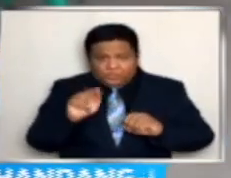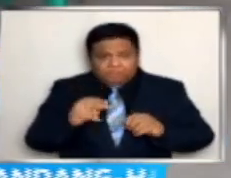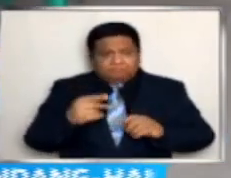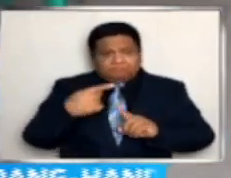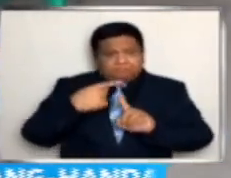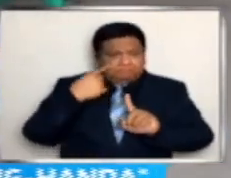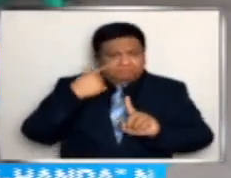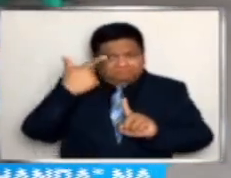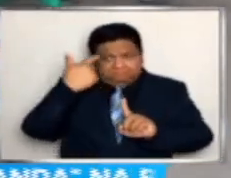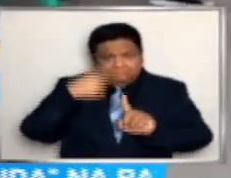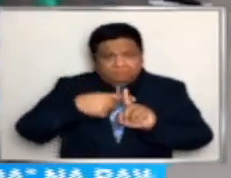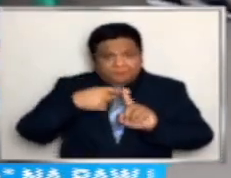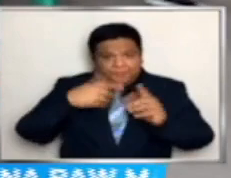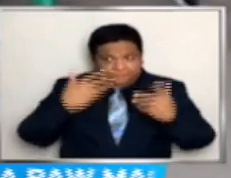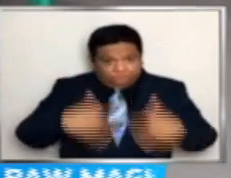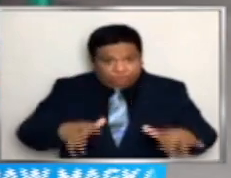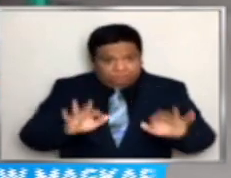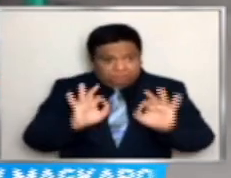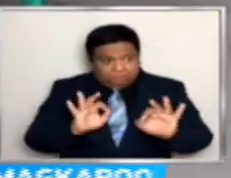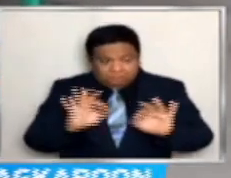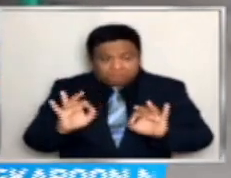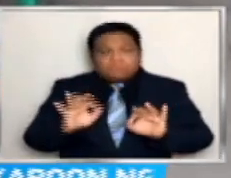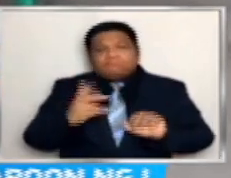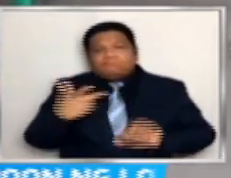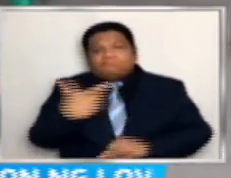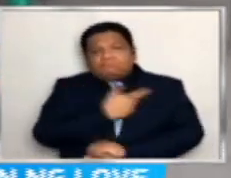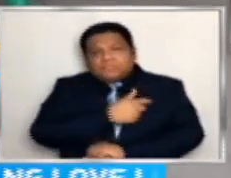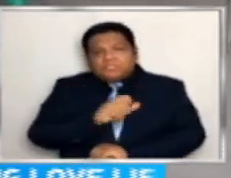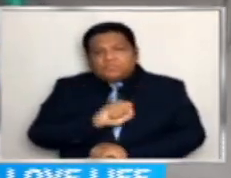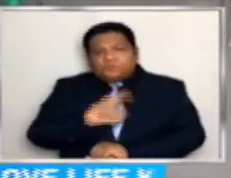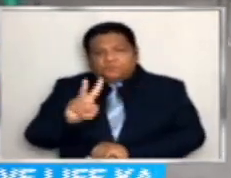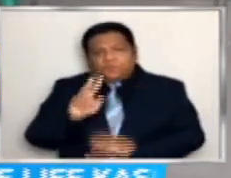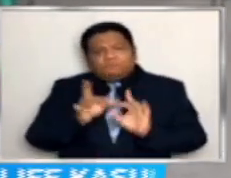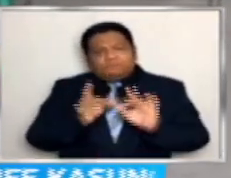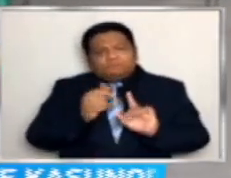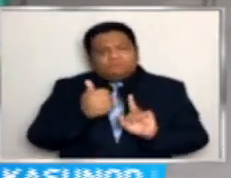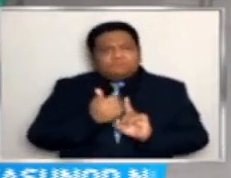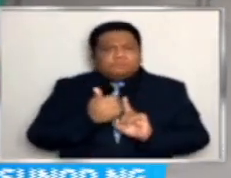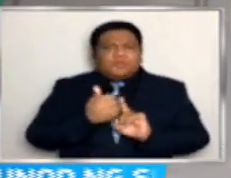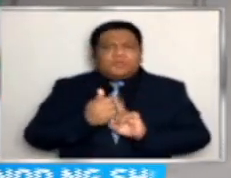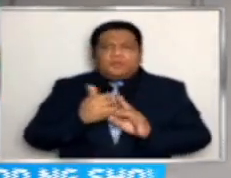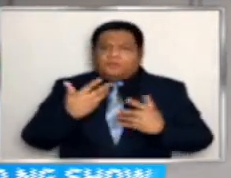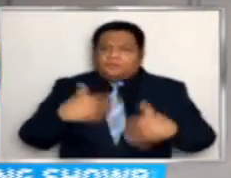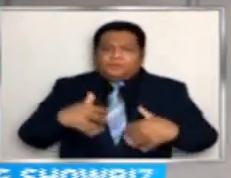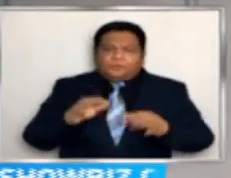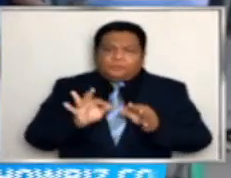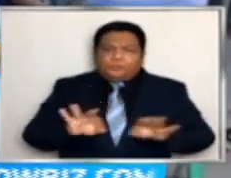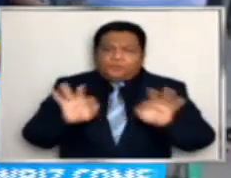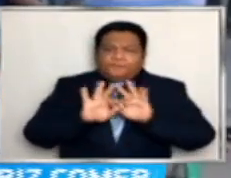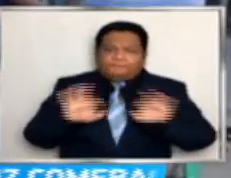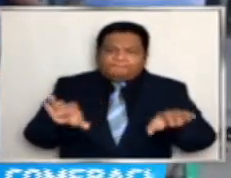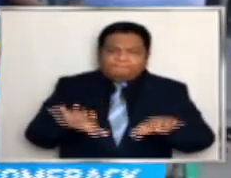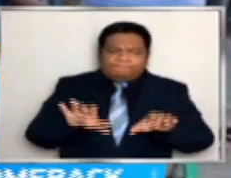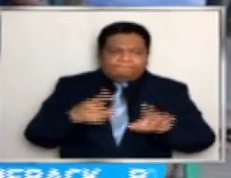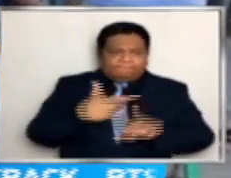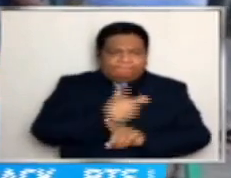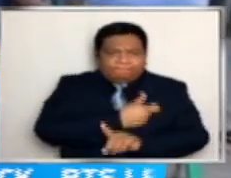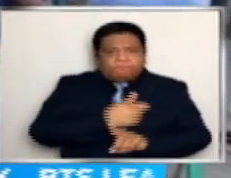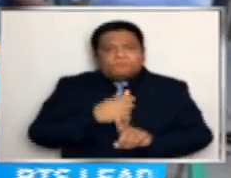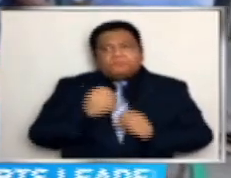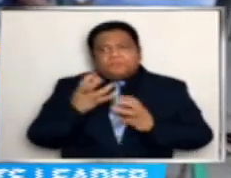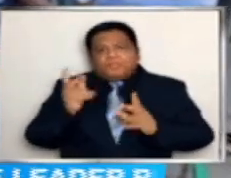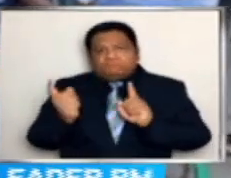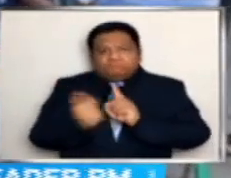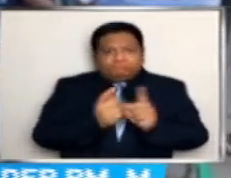Sinovac. Kwento niya, importante ang bakuna lalo pat nasa HR department siya at maraming mga empleyado at tao na nakakausap.